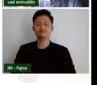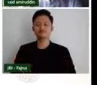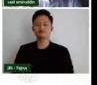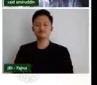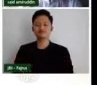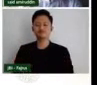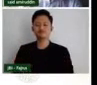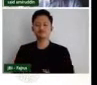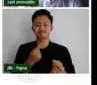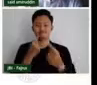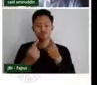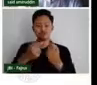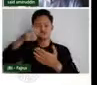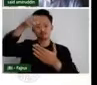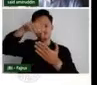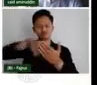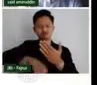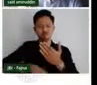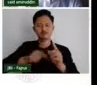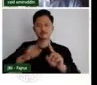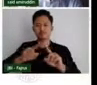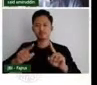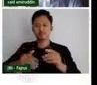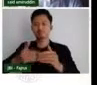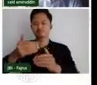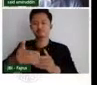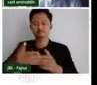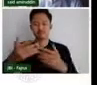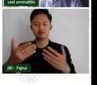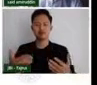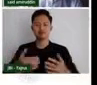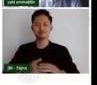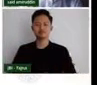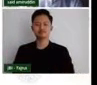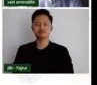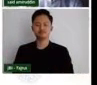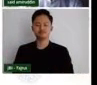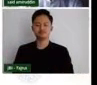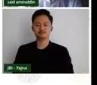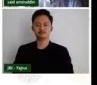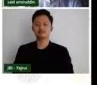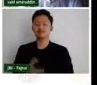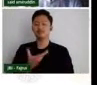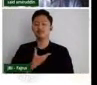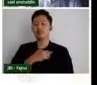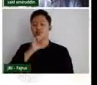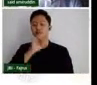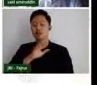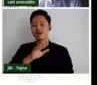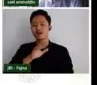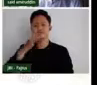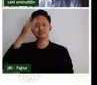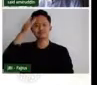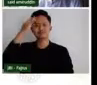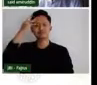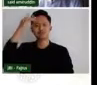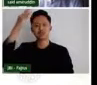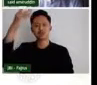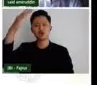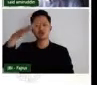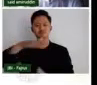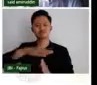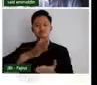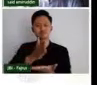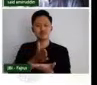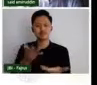membicarakan hal lebih jauh, sebelum kita membicarakan hal lebih jauh, jadi saya sampaikan dulu batasan teori yang saya maksud pada judul saya, yaitu pendidikan inklusif yang